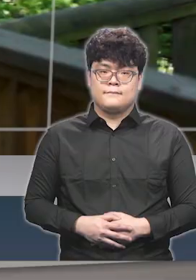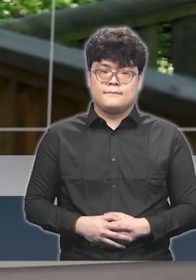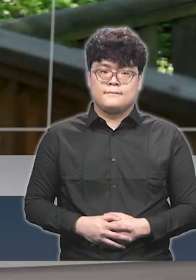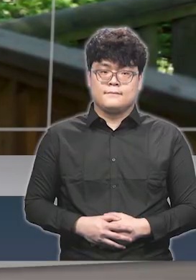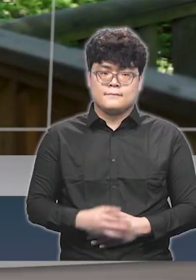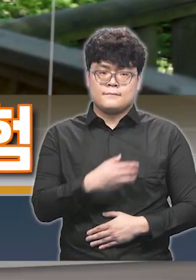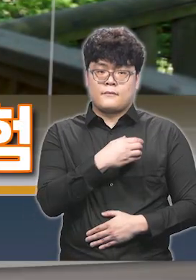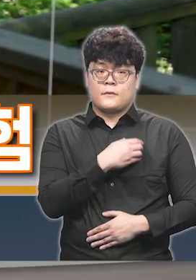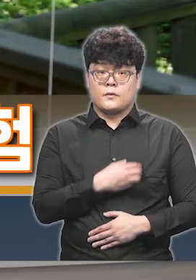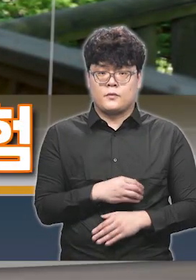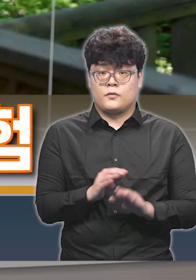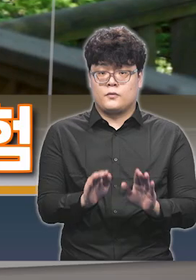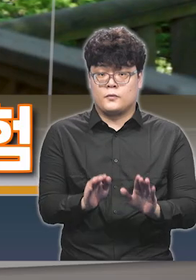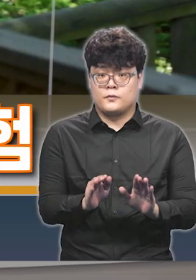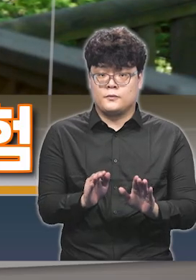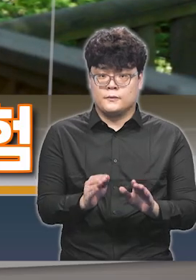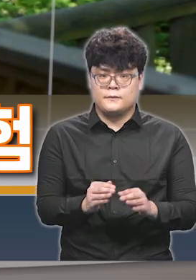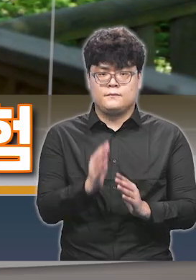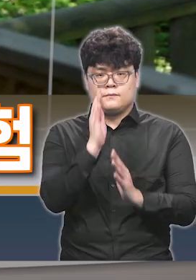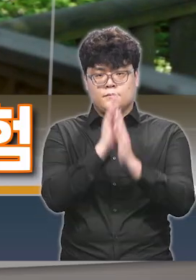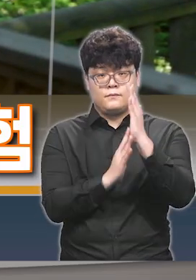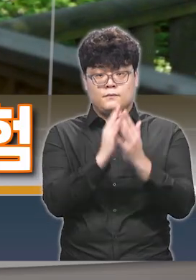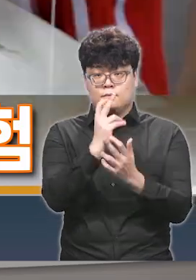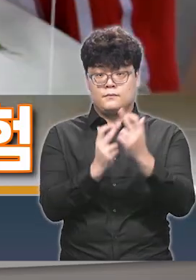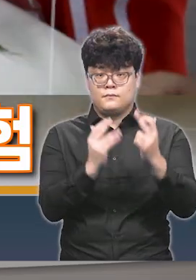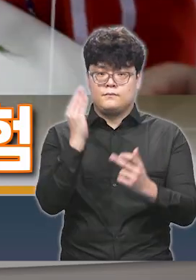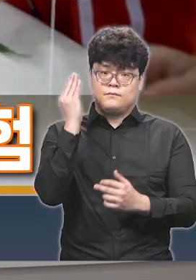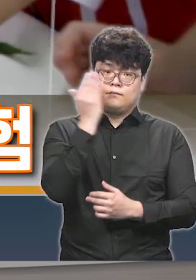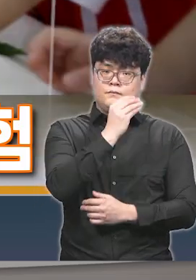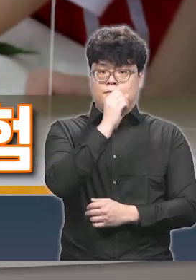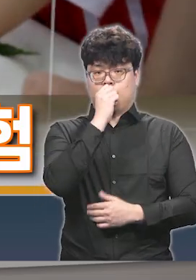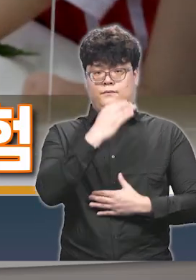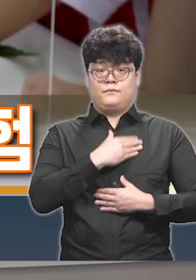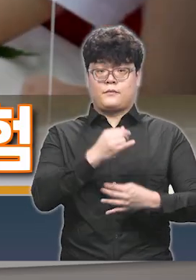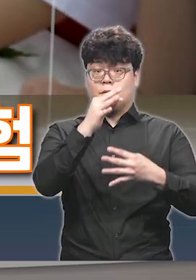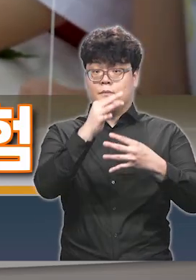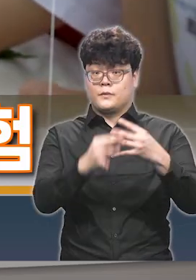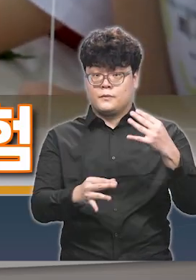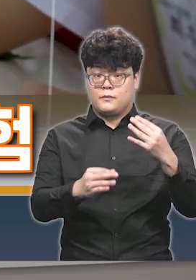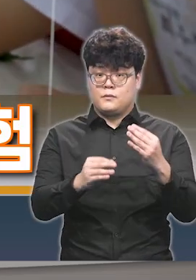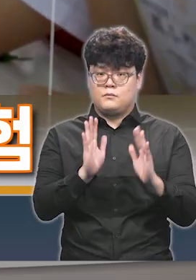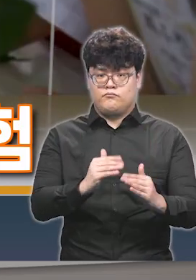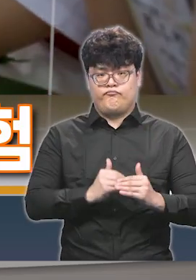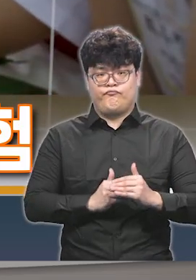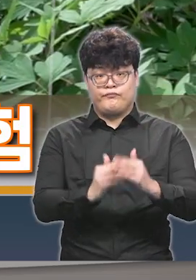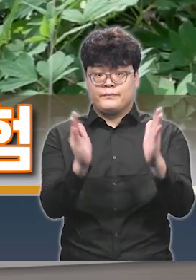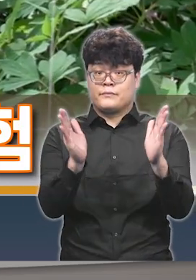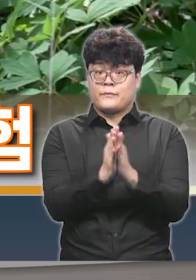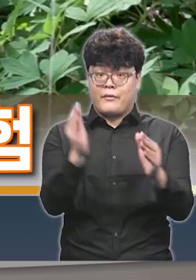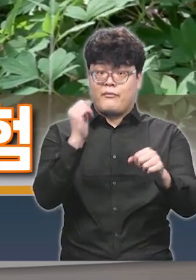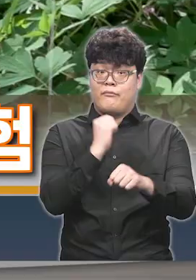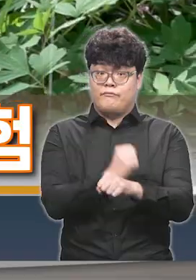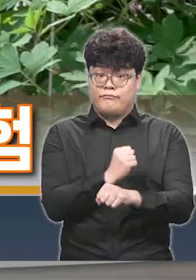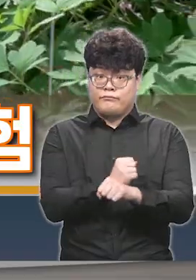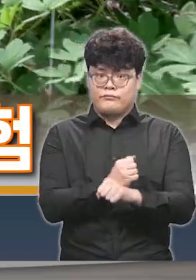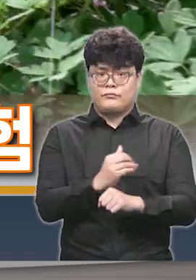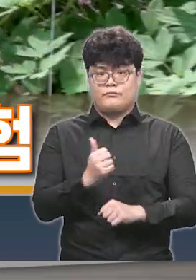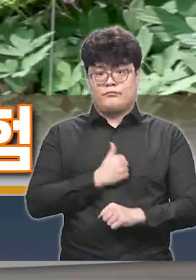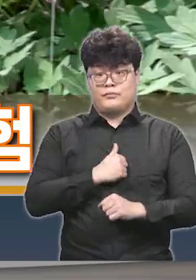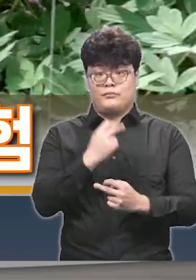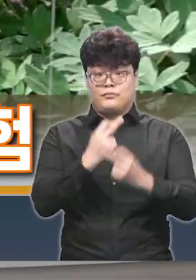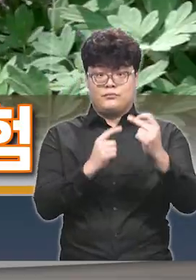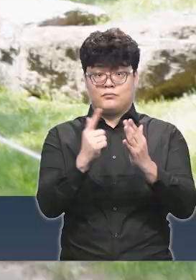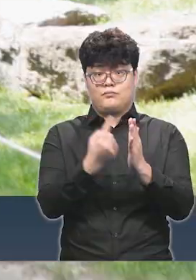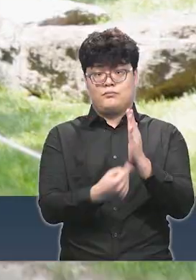계획입니다 군은 이달부터 산림교육 치유 프로그램을 본격 운영하고 품격 있는 산림복지 서비스를